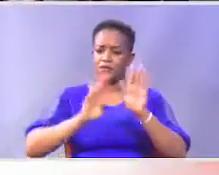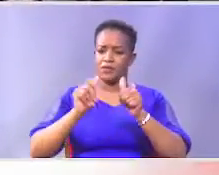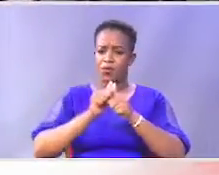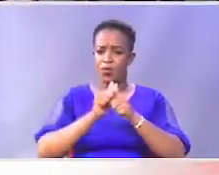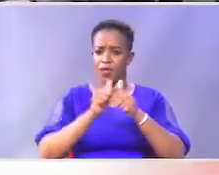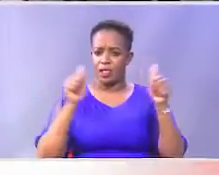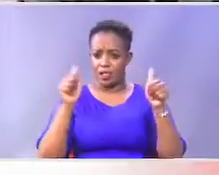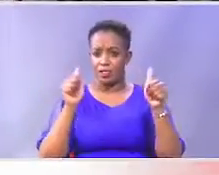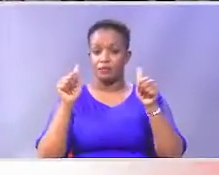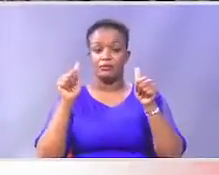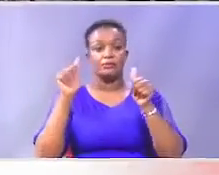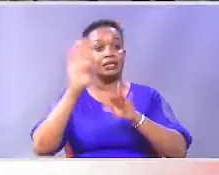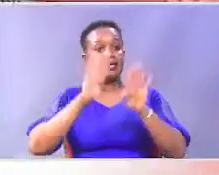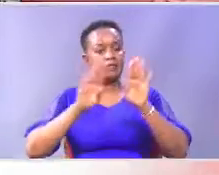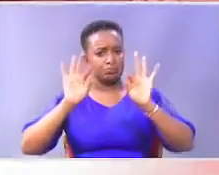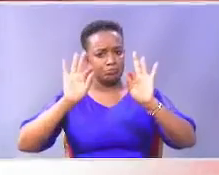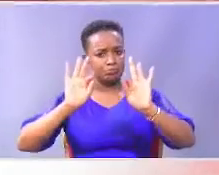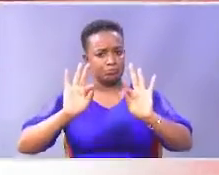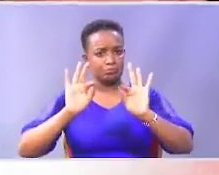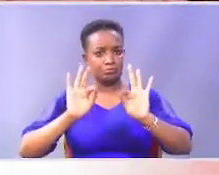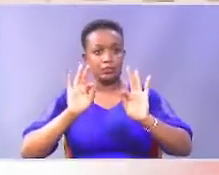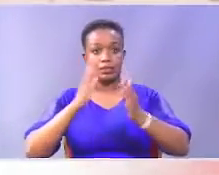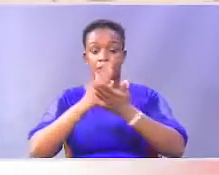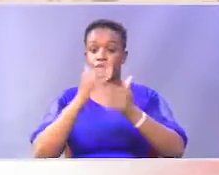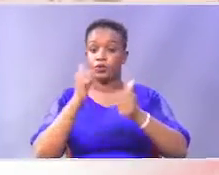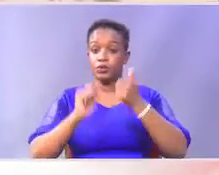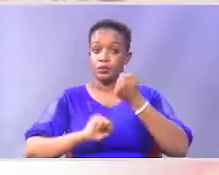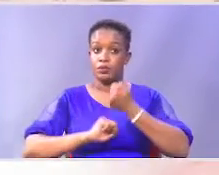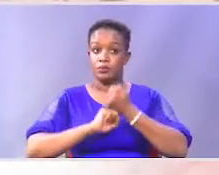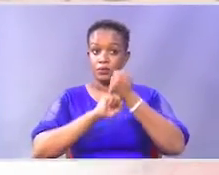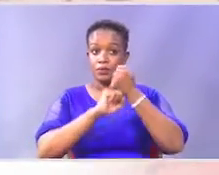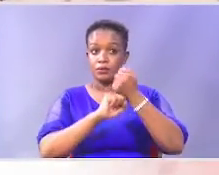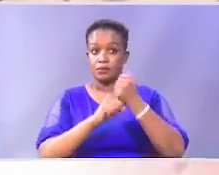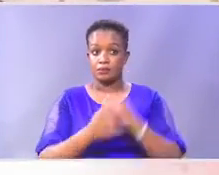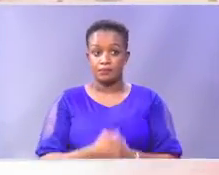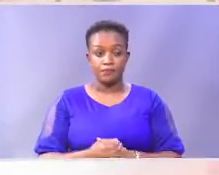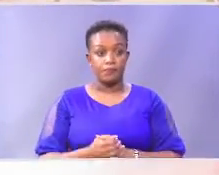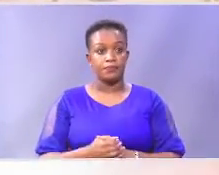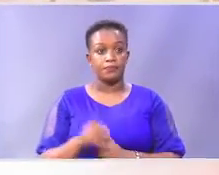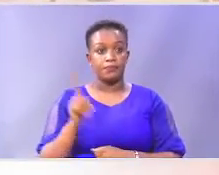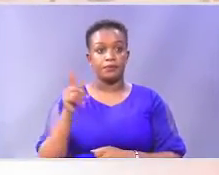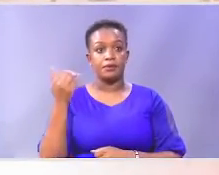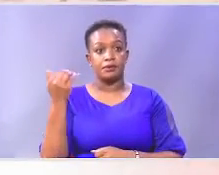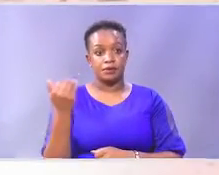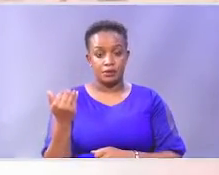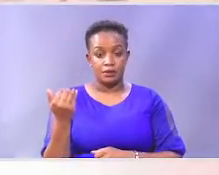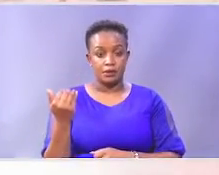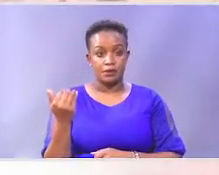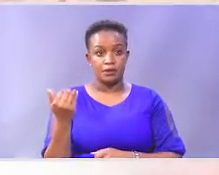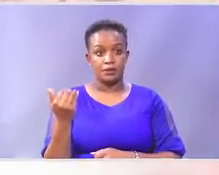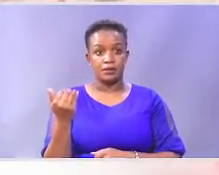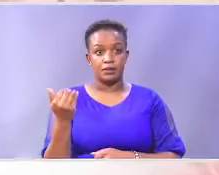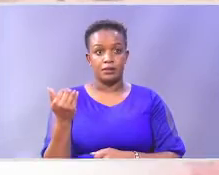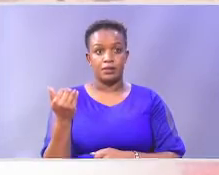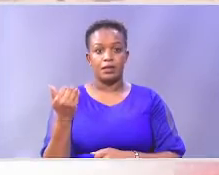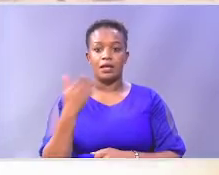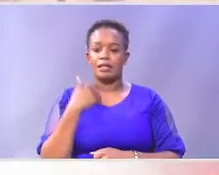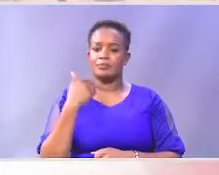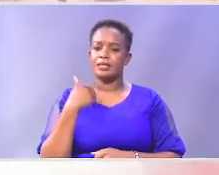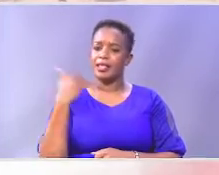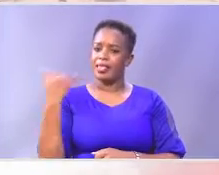iliywa mkono Na kasisi juliusego lakini ni mtoto mtiifu na